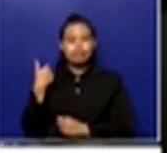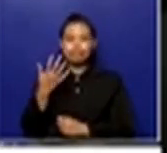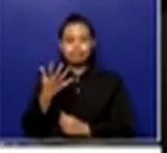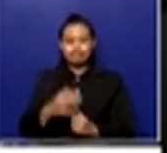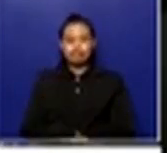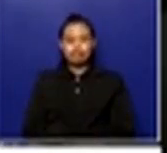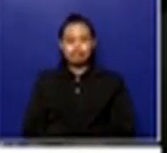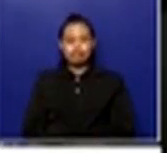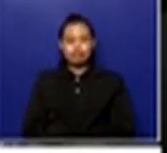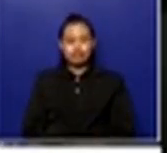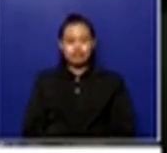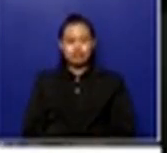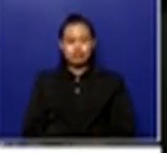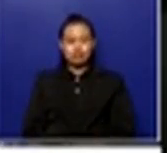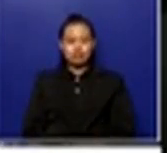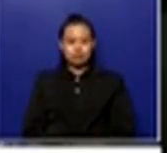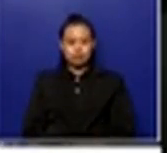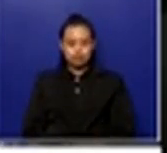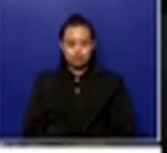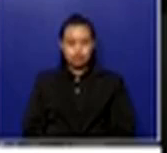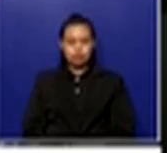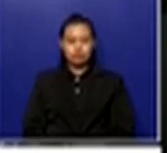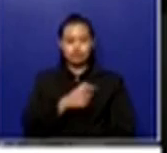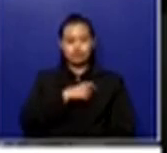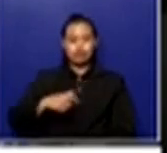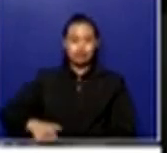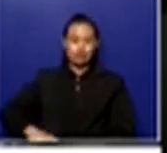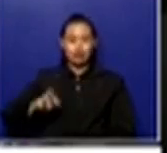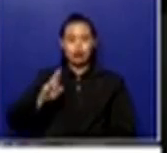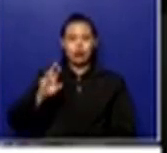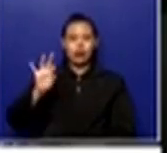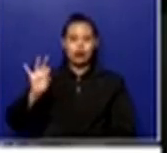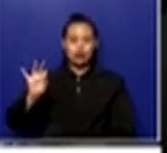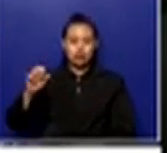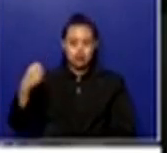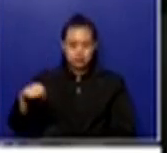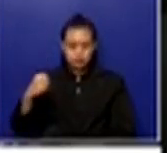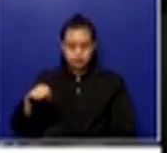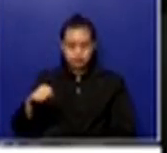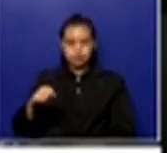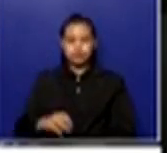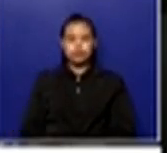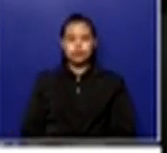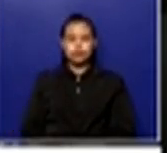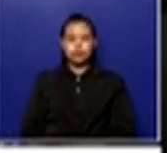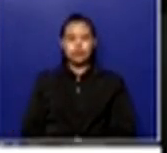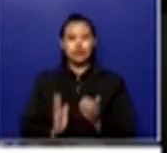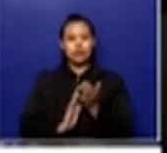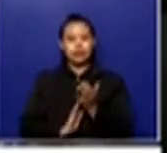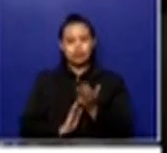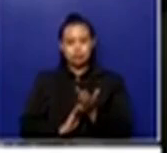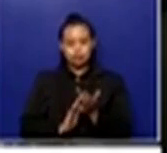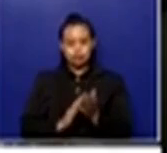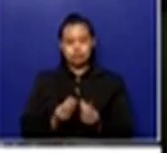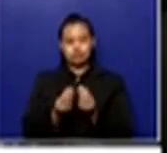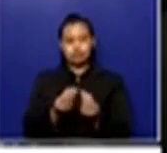ที่ท่านนำเสนอมาว่าพระบาทสมเด็จพระวชิรเกล้าเจ้าอยู่หัวท่านทรงพระราชทานพระราชกระแสทรงชมเชยสถานีไท